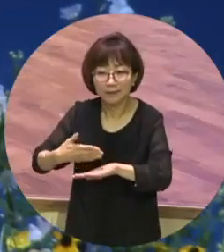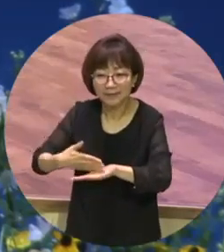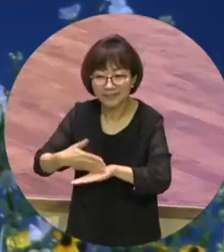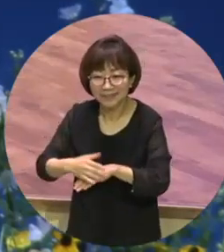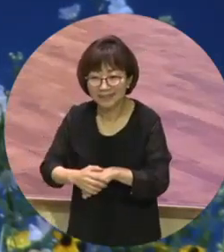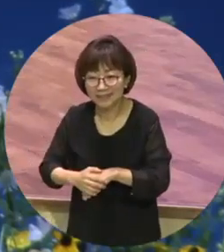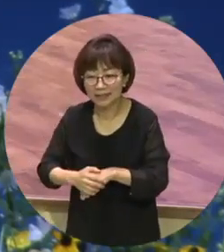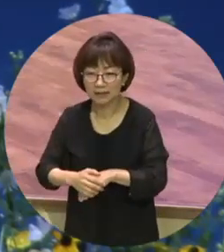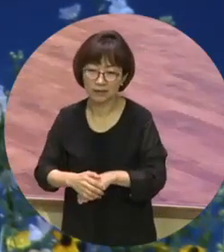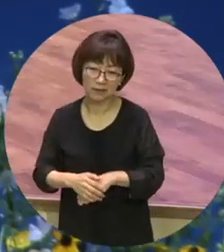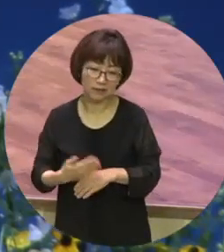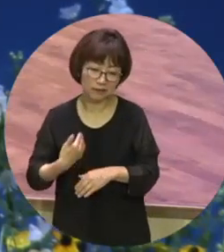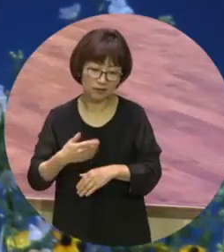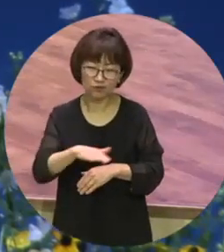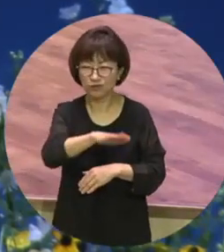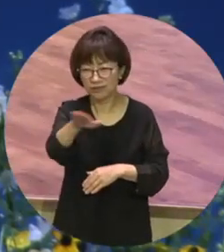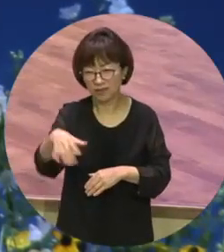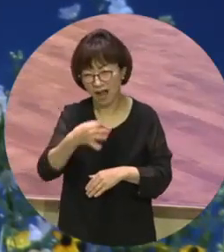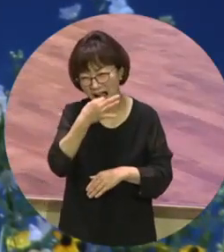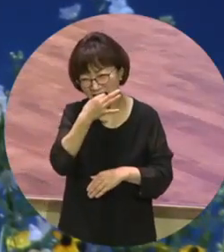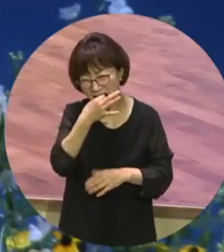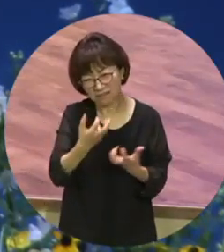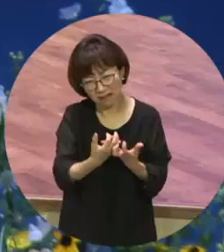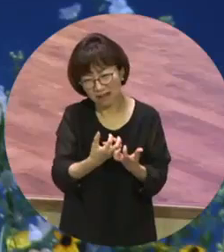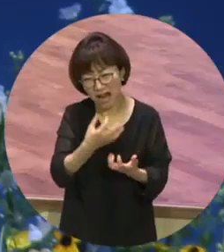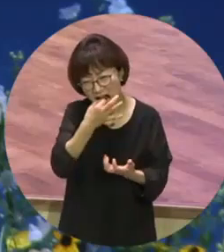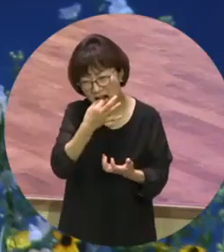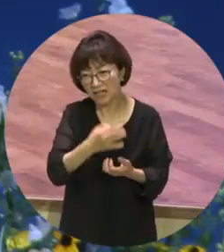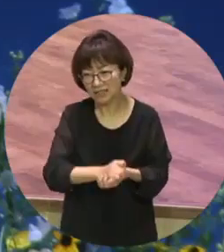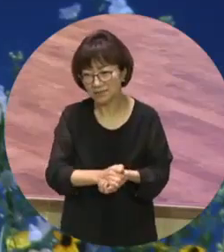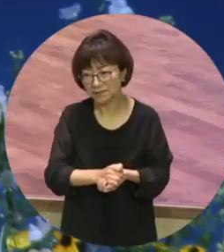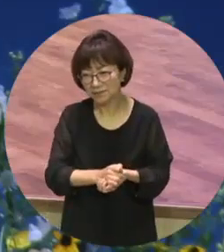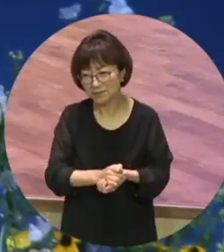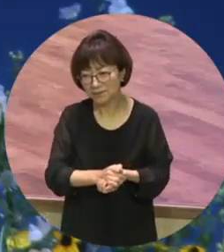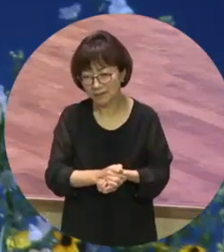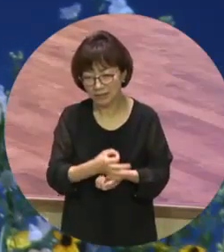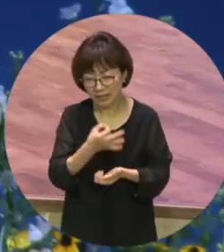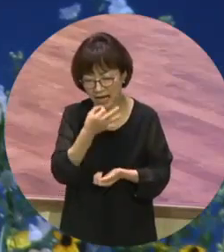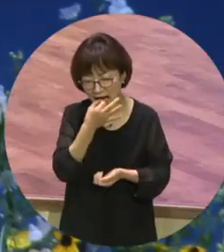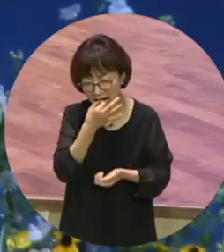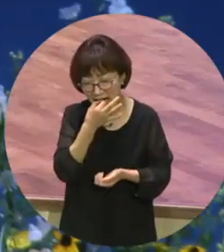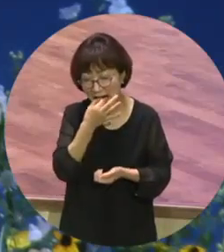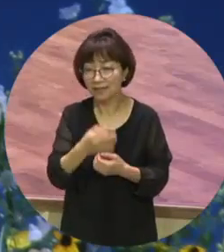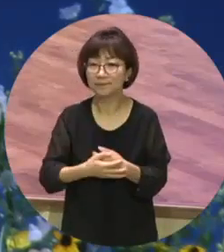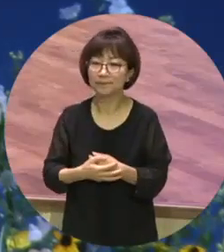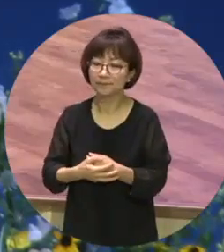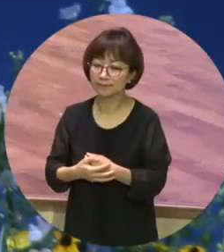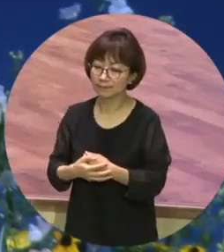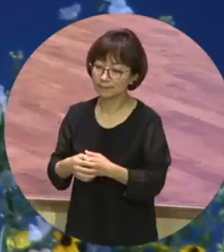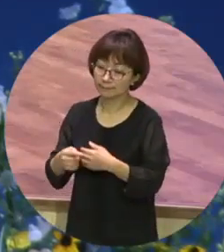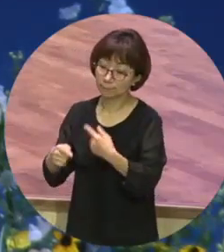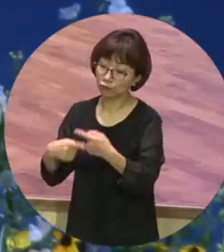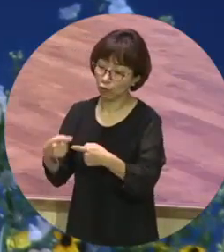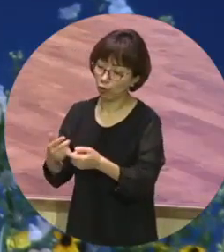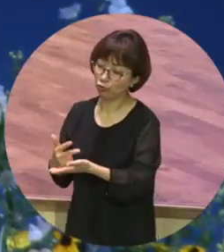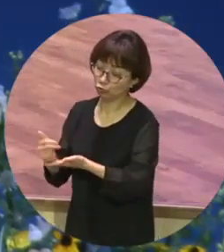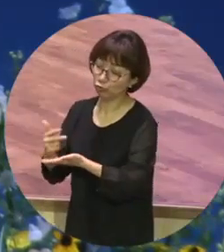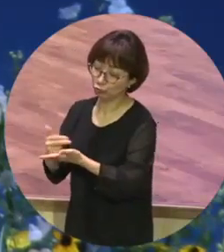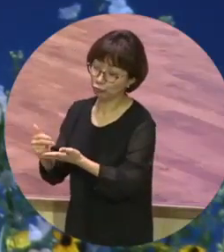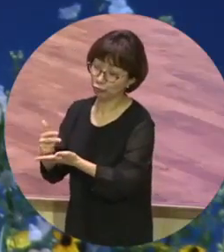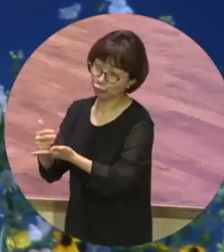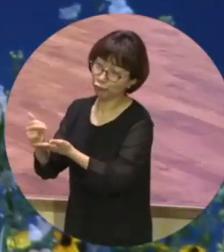우리는 세상 욕심이 너무 많아요. 세상 것으로 다 차 있어가지고 끝으로는 입술로는 주여 주여